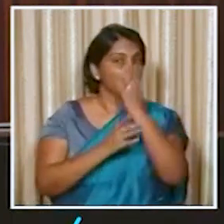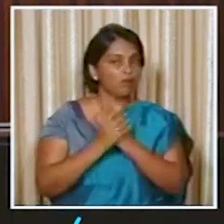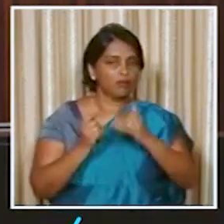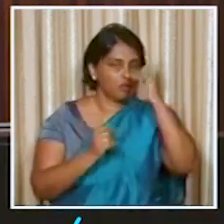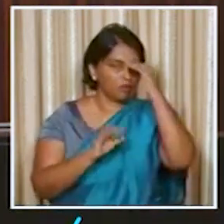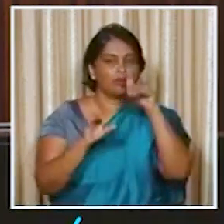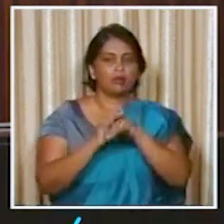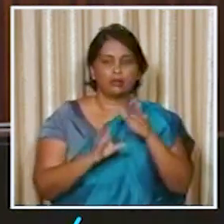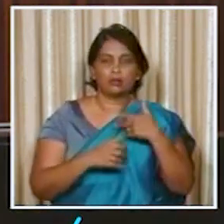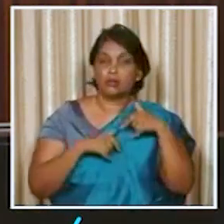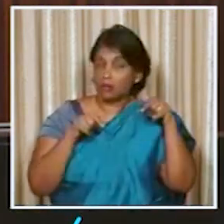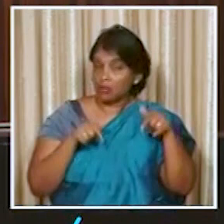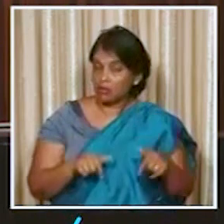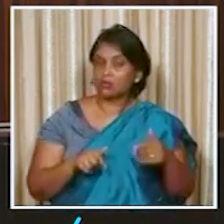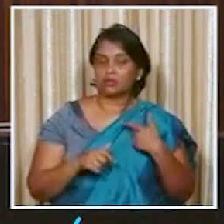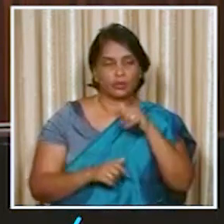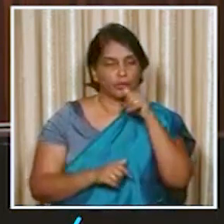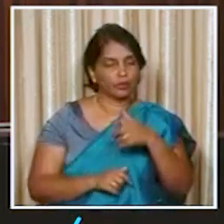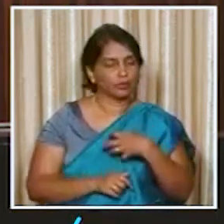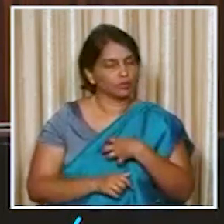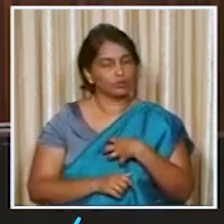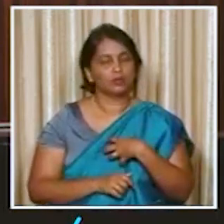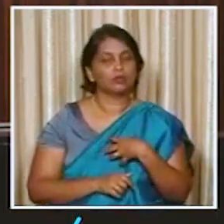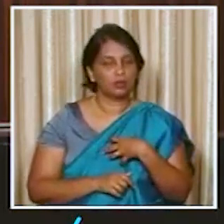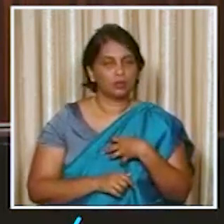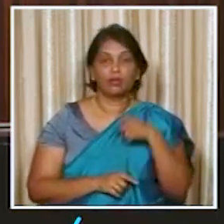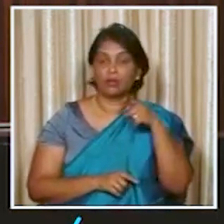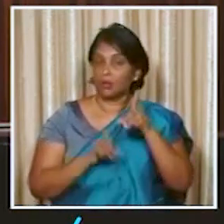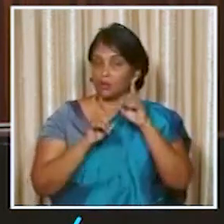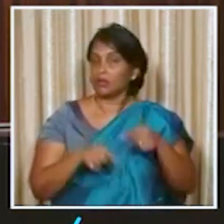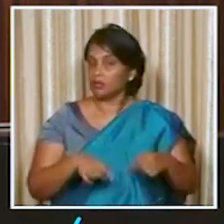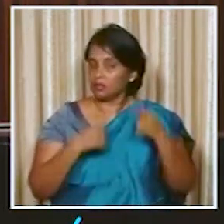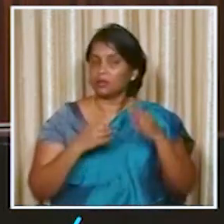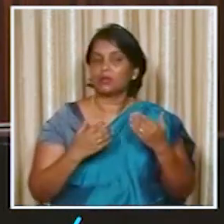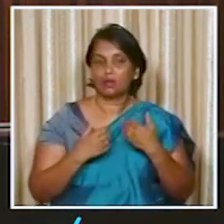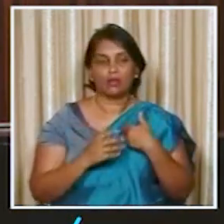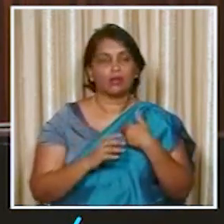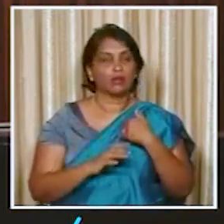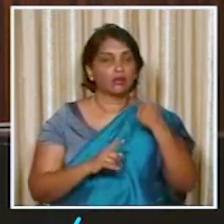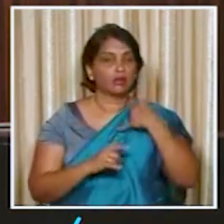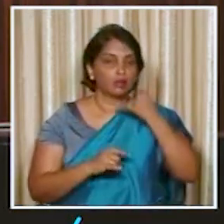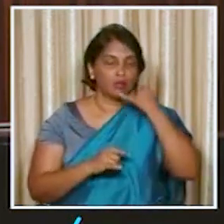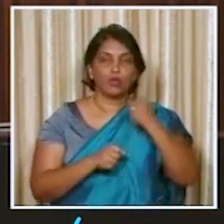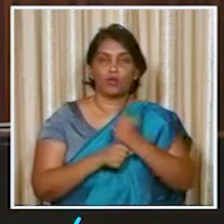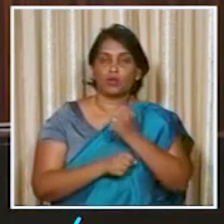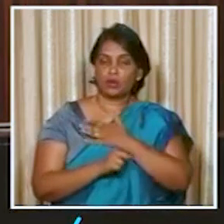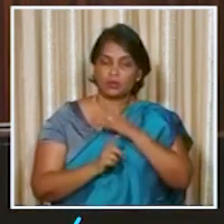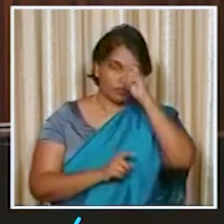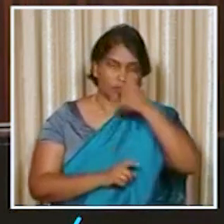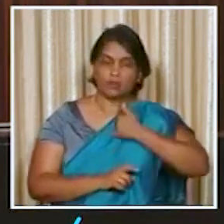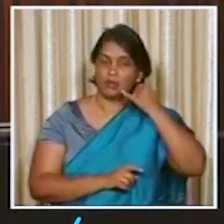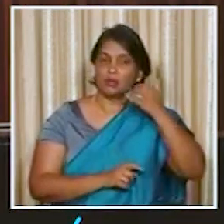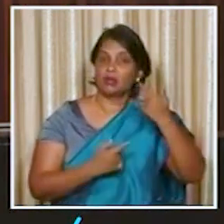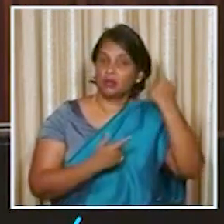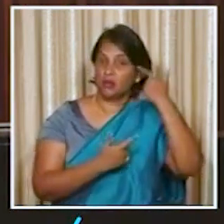නායකයන්ද සිටීම ගැන මම අදද අවංකව කම්පා වෙමි. මෙකී තර්ජන මැද මායමතු ජනාධිපති ගෝඨාභය රාජපක්ෂ මැතිතුමා මා